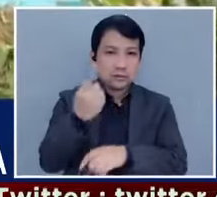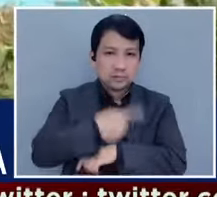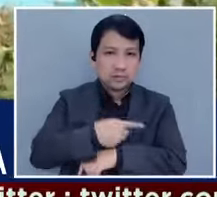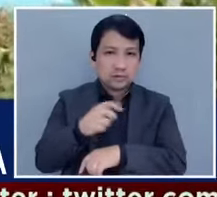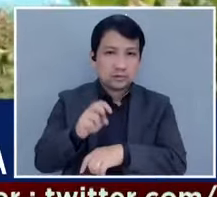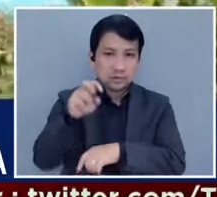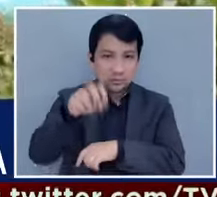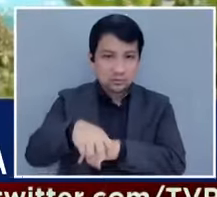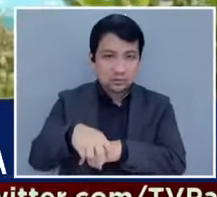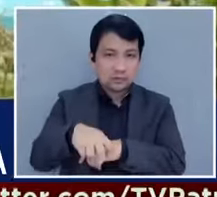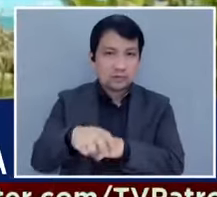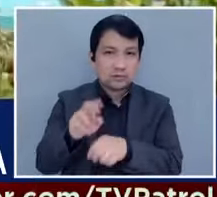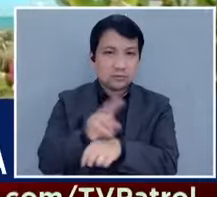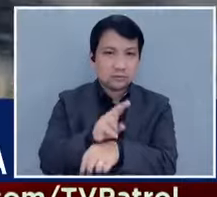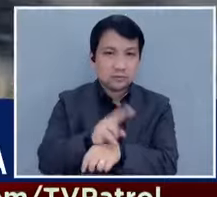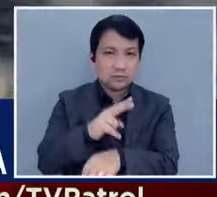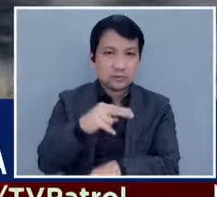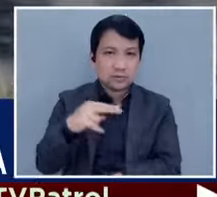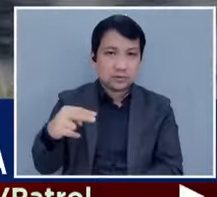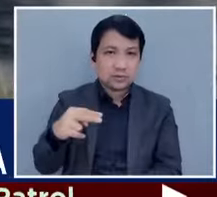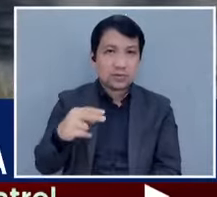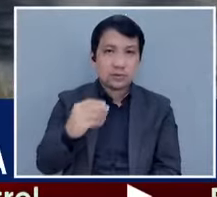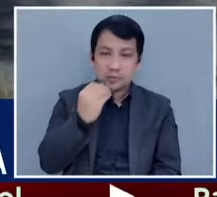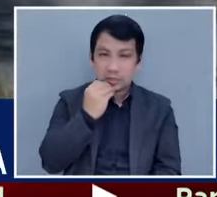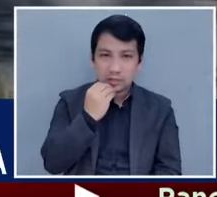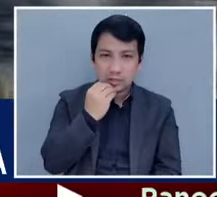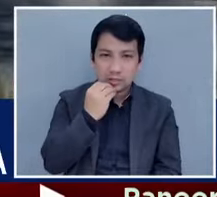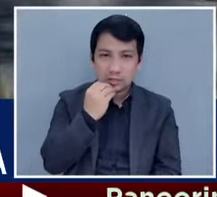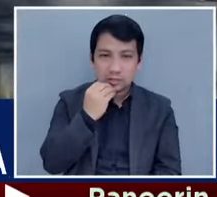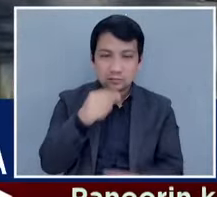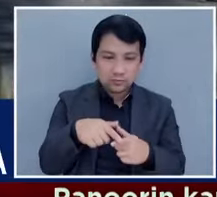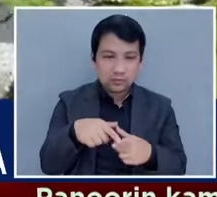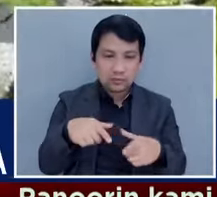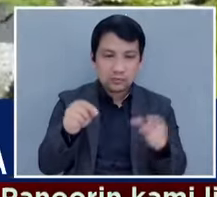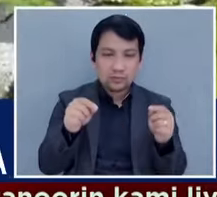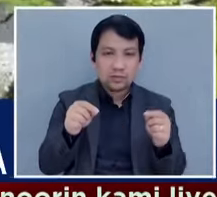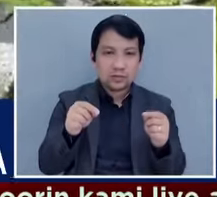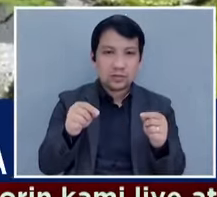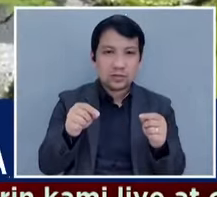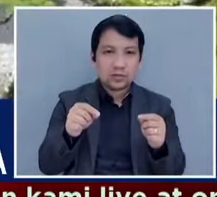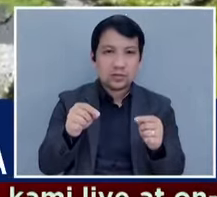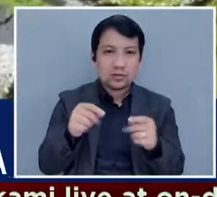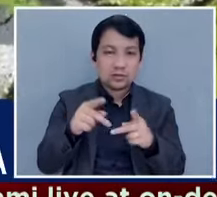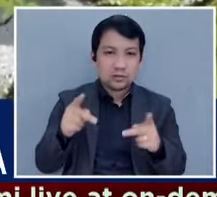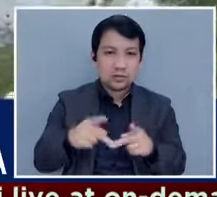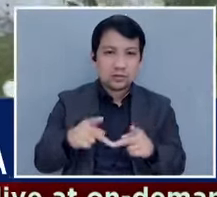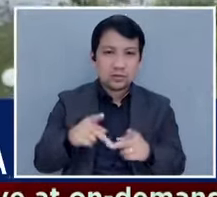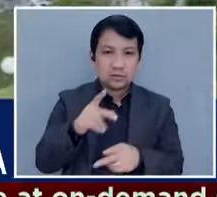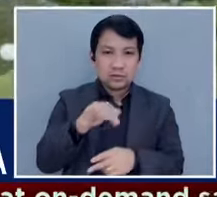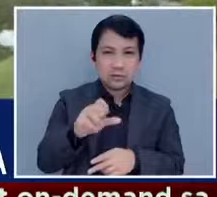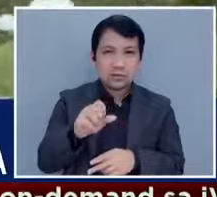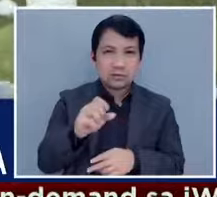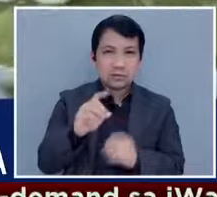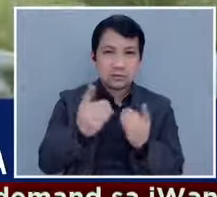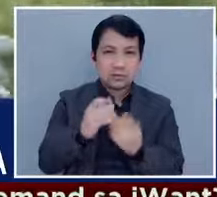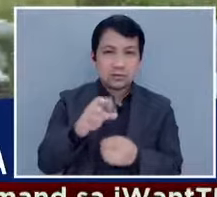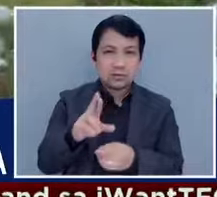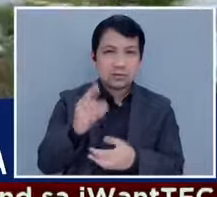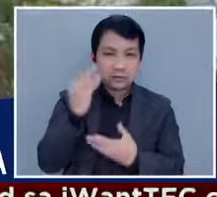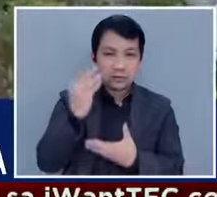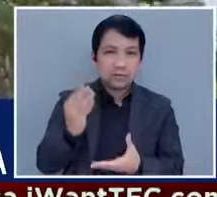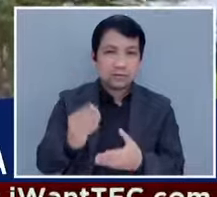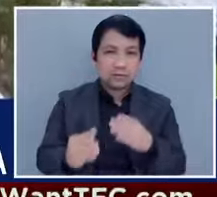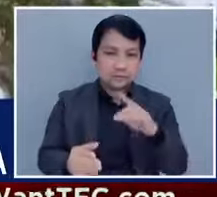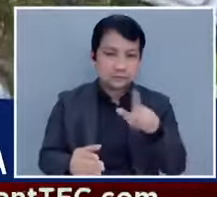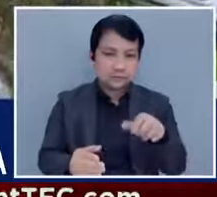kasama ang paggamit ng pool at pagkain. May Japanese-inspired attractions din sa Marilog District, kabilang ang Zen Garden